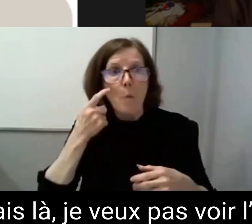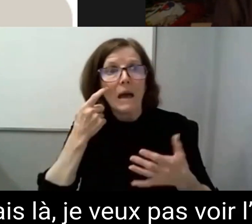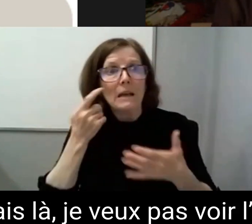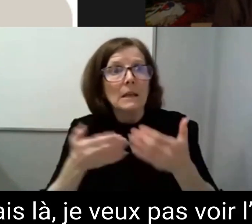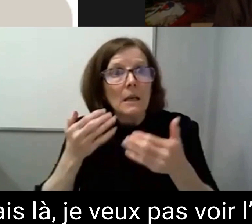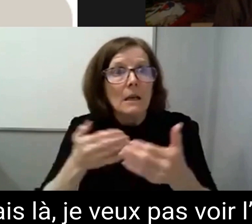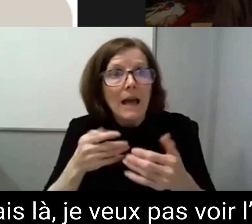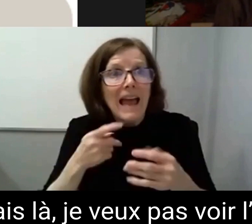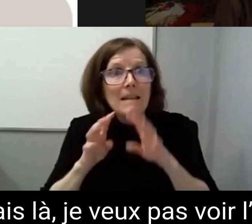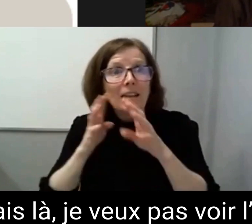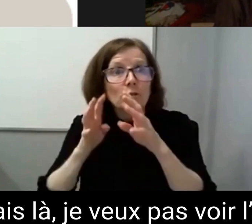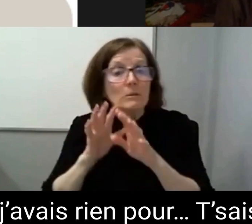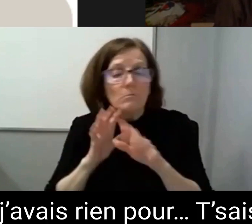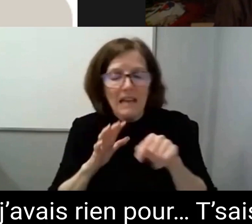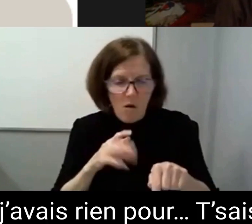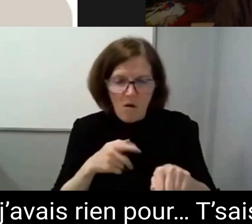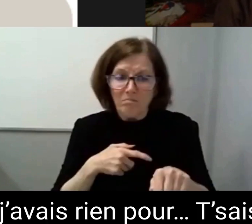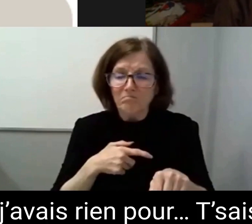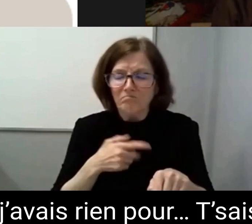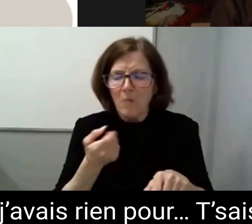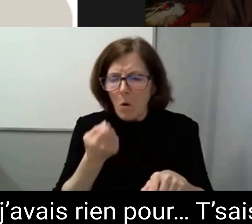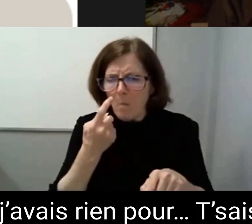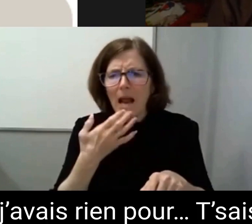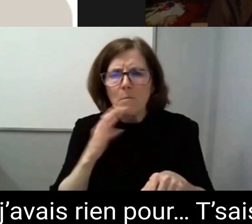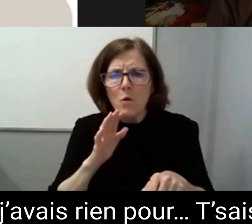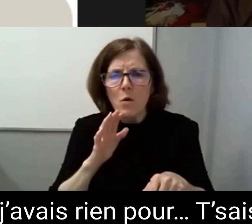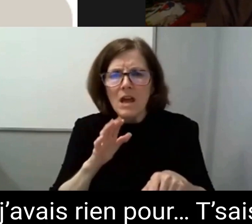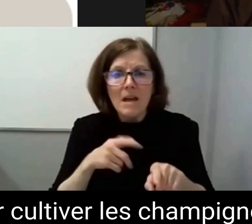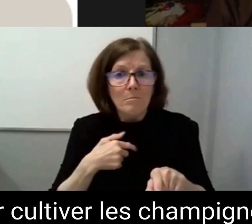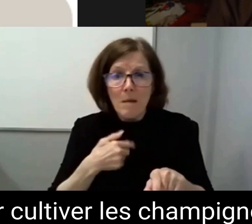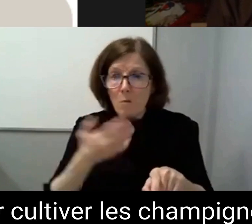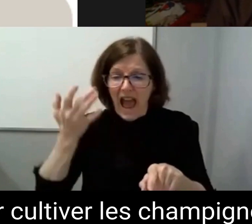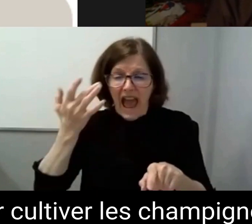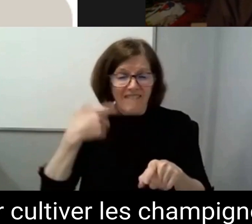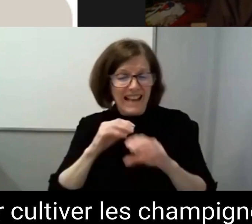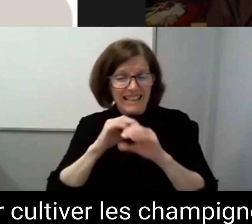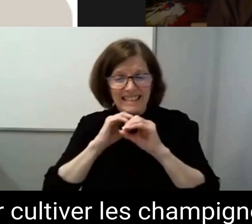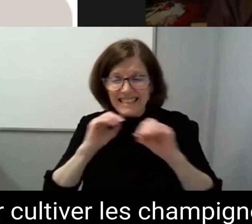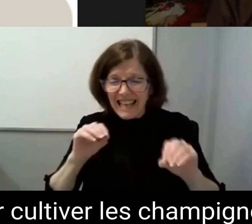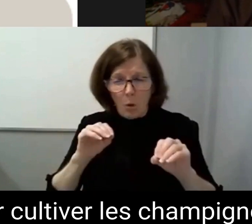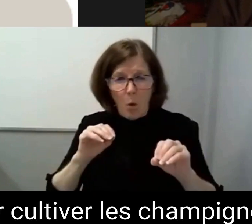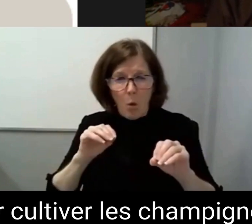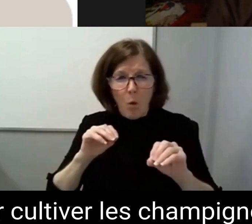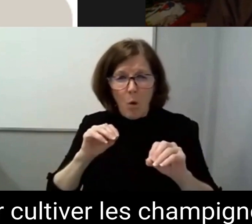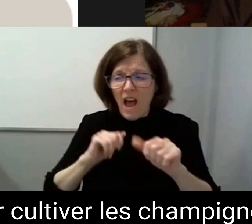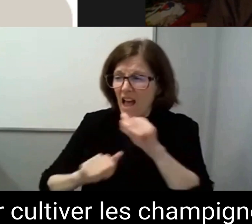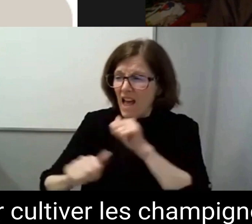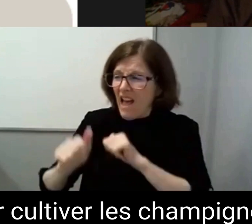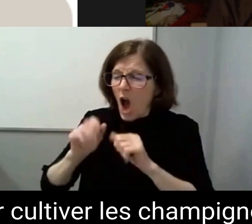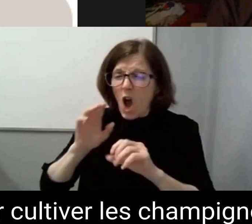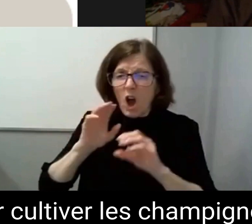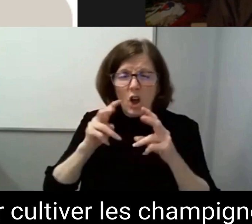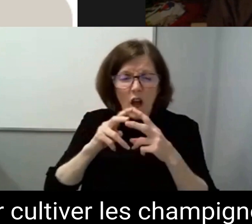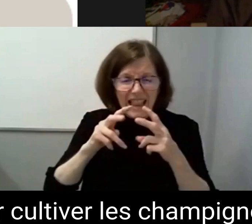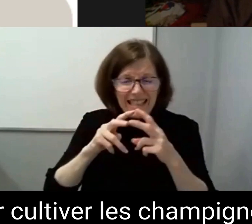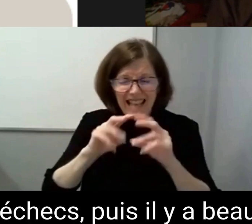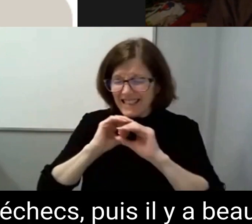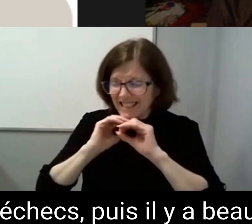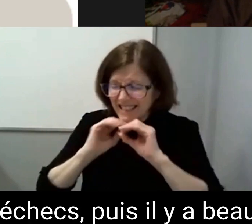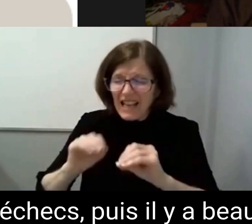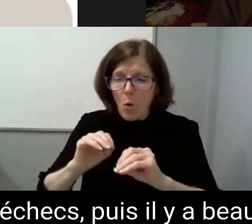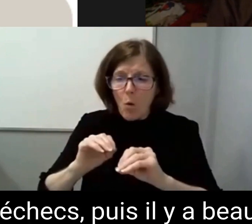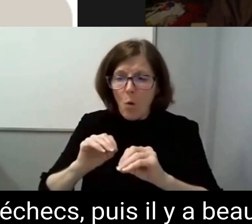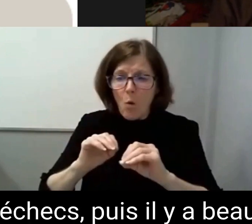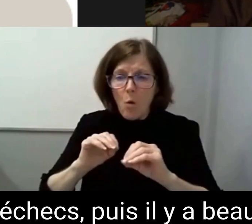d'un vendeur de rêve, mais moi, j'avais rien j'avais aucun background pour cultiver les champignons. Puis, avant que